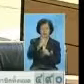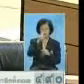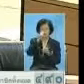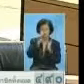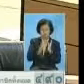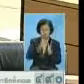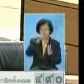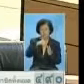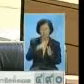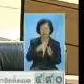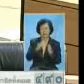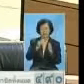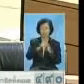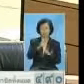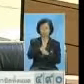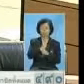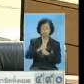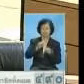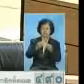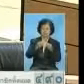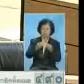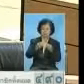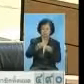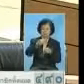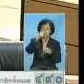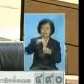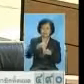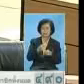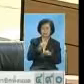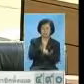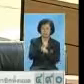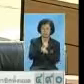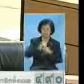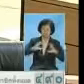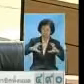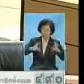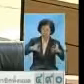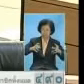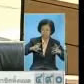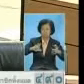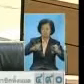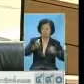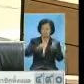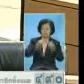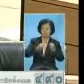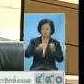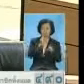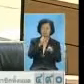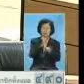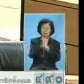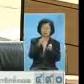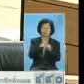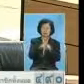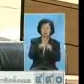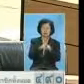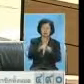ก็คือบริษัทปูนซีเมนต์ไทยของเรานี่ครับผลิตยางสยามได้ครับเขาเรียกยางสยามนะครับคุณภาพเดียวกับมิชลินเล